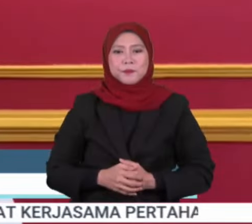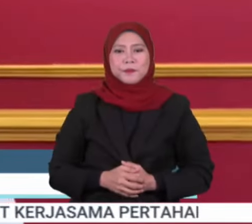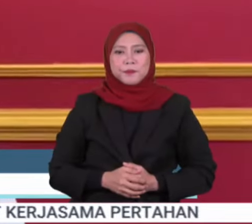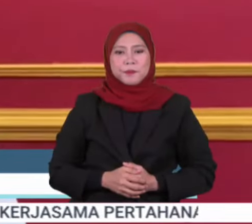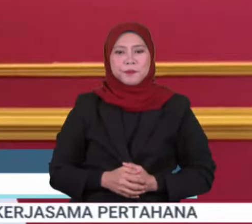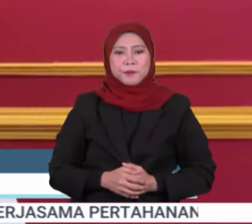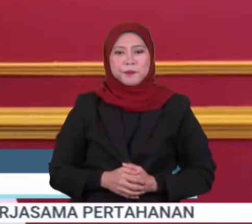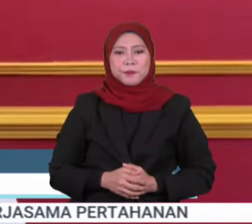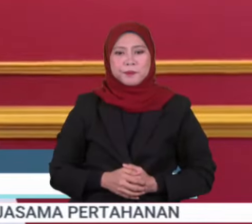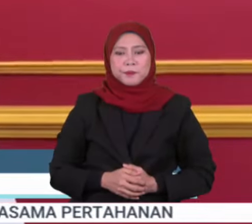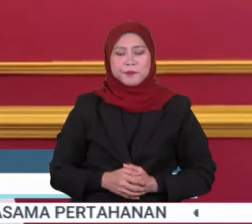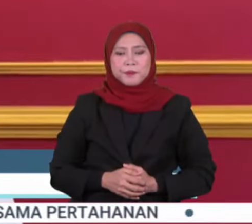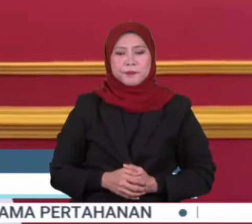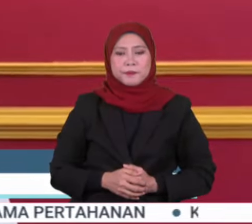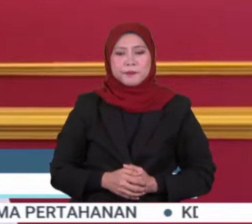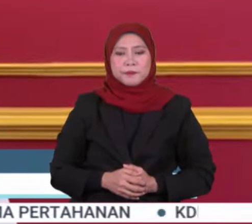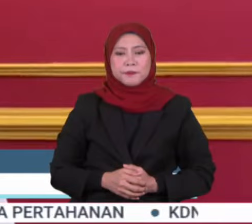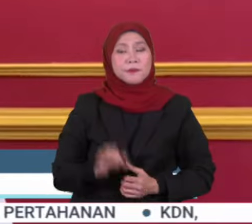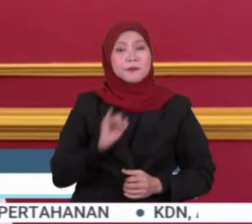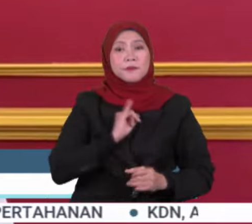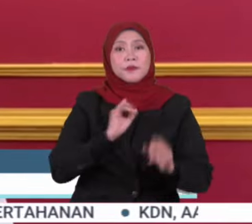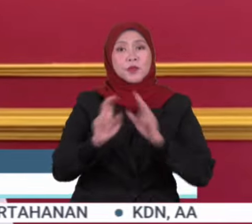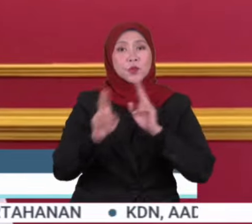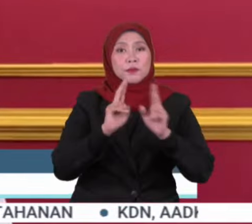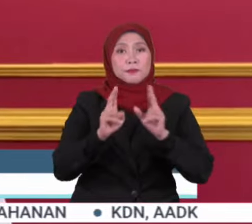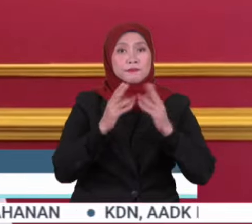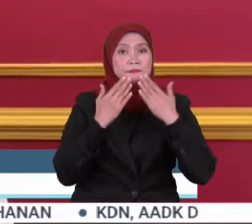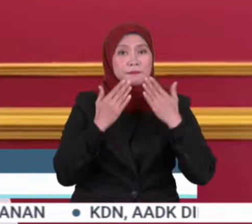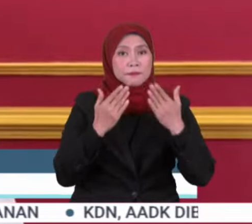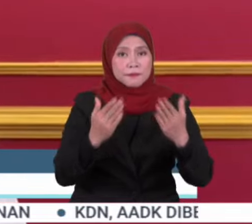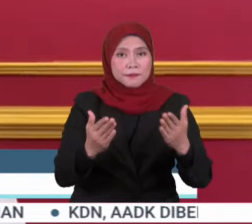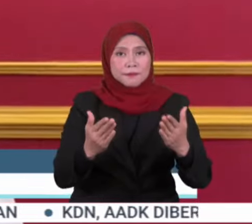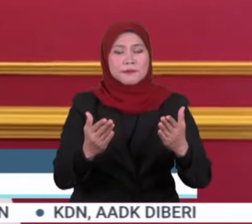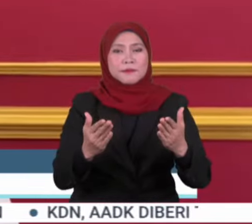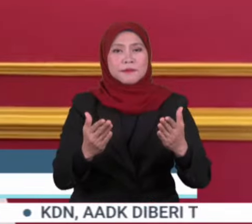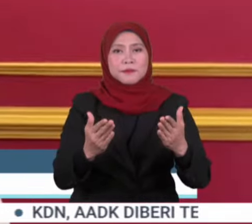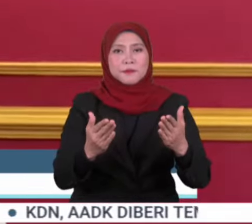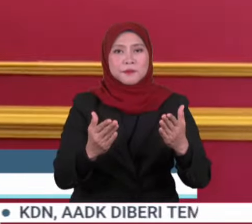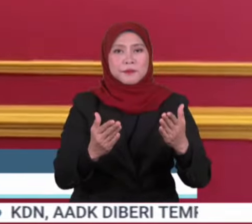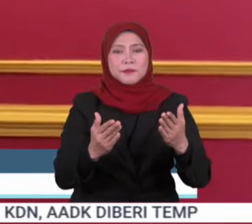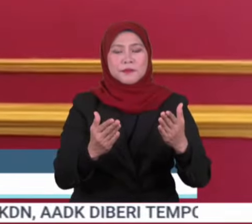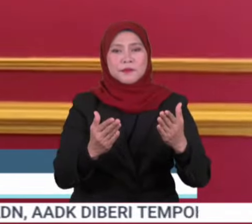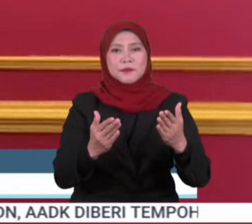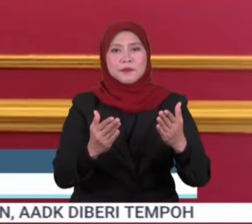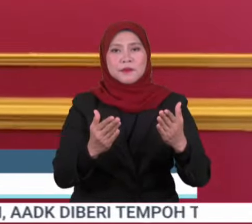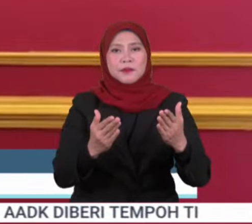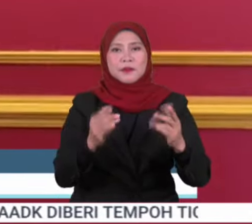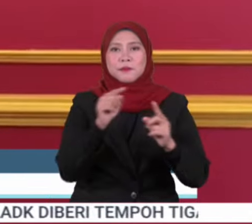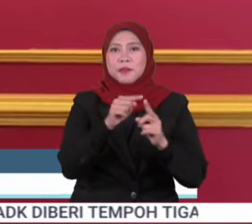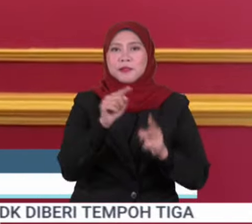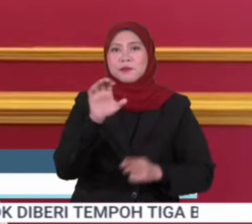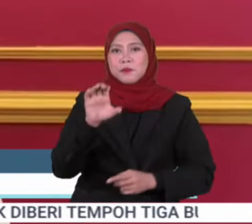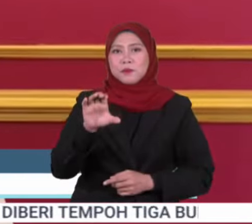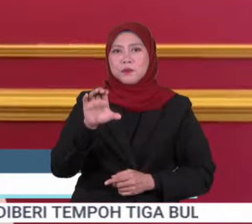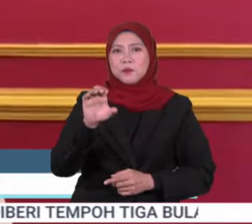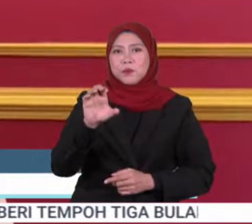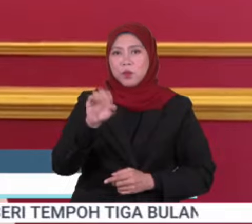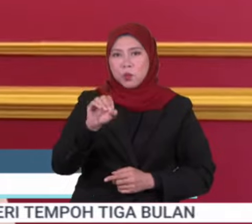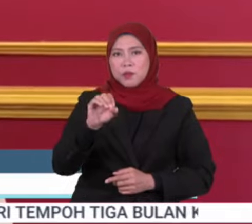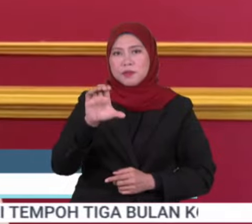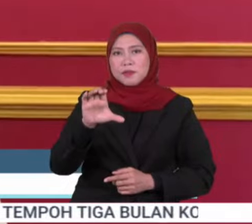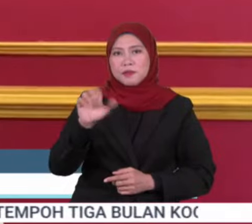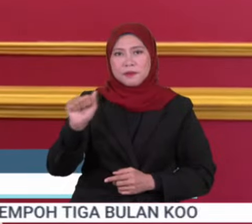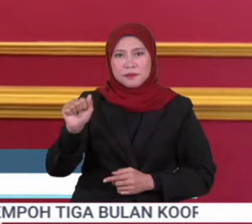Saya telah mengucapkan ribuan terima kasih kepada OSCE yang